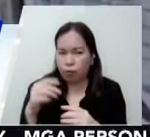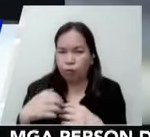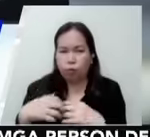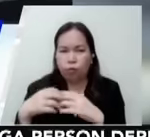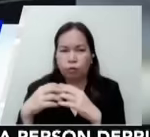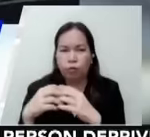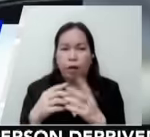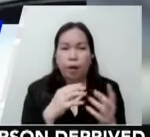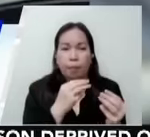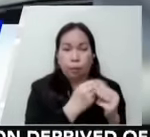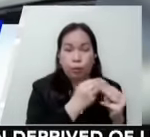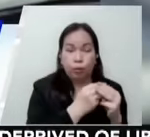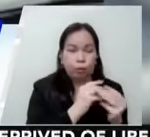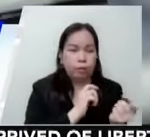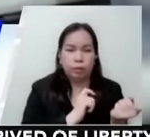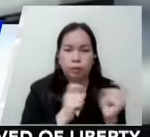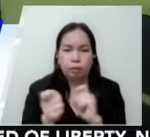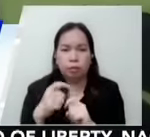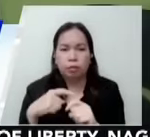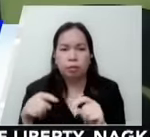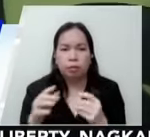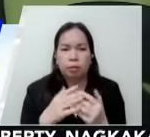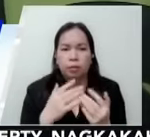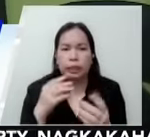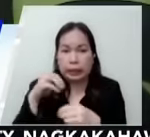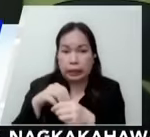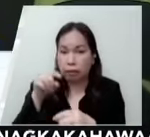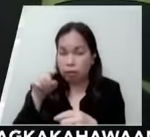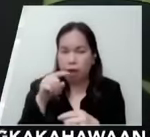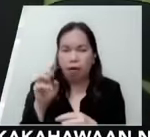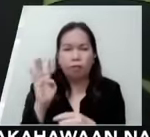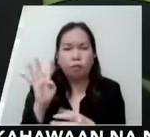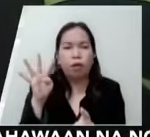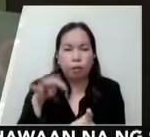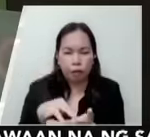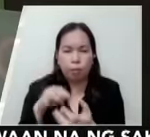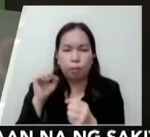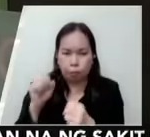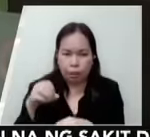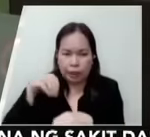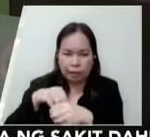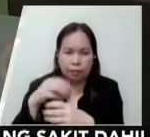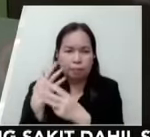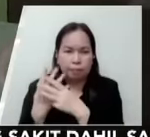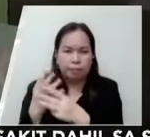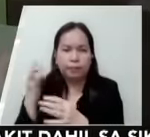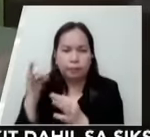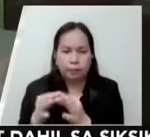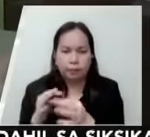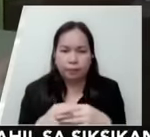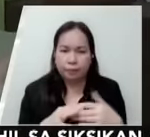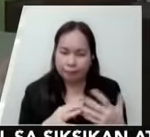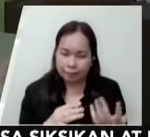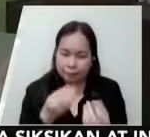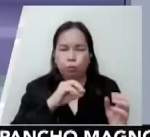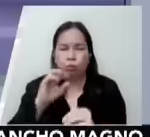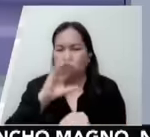Jail na pang-4,000 ang kapasidad. Para sa GMA Integrated News, Maki Pulido nakatuto, 24